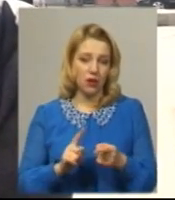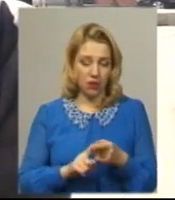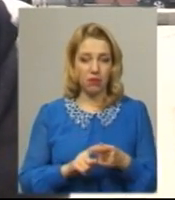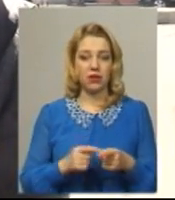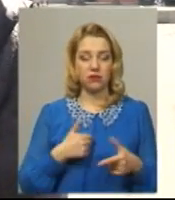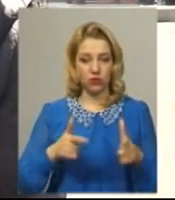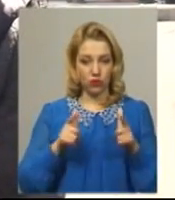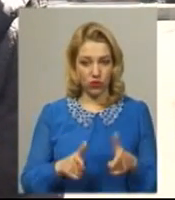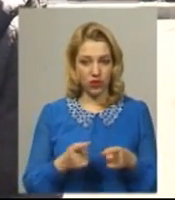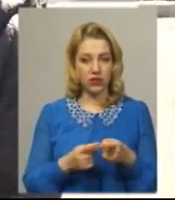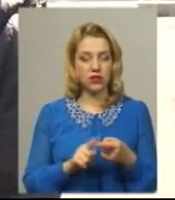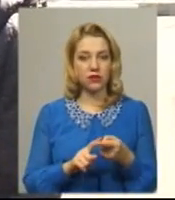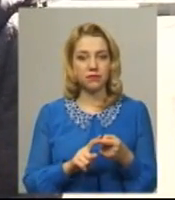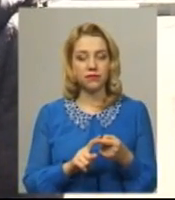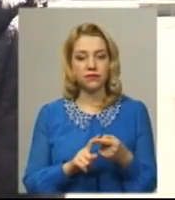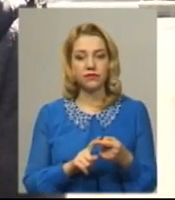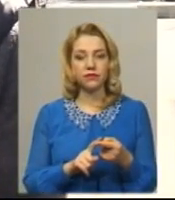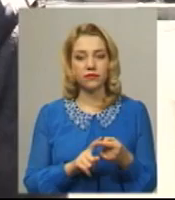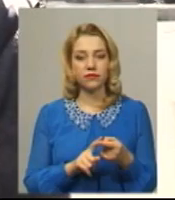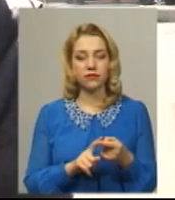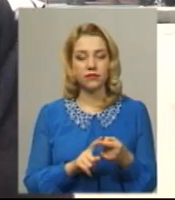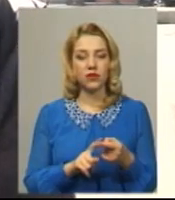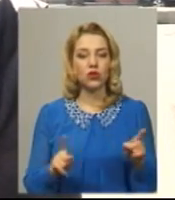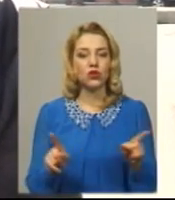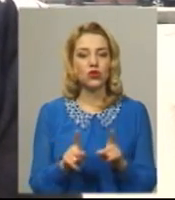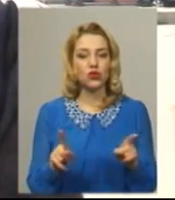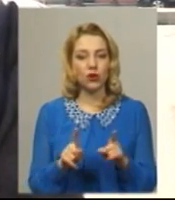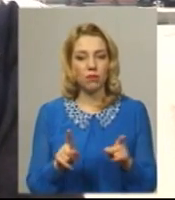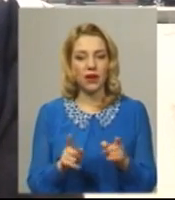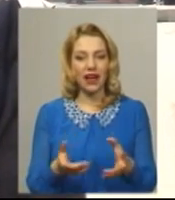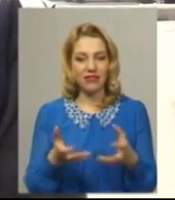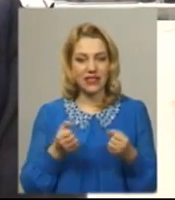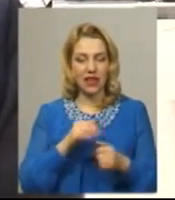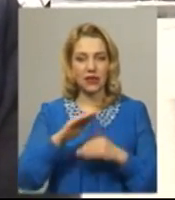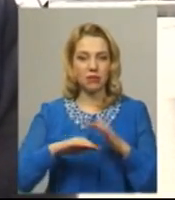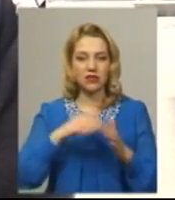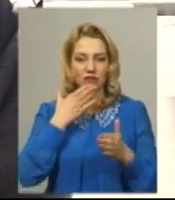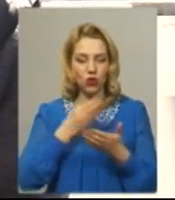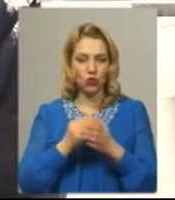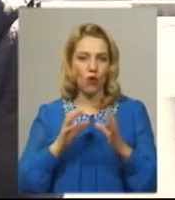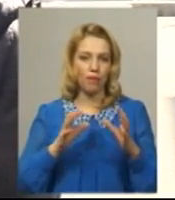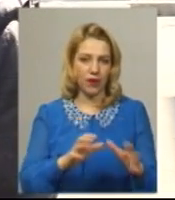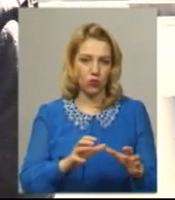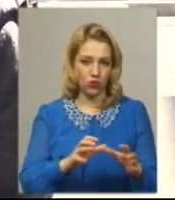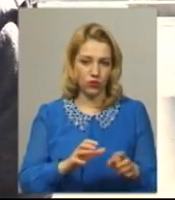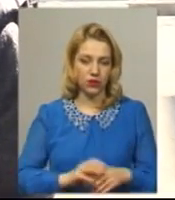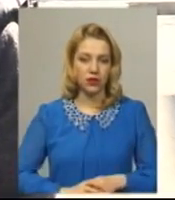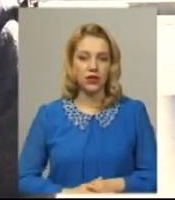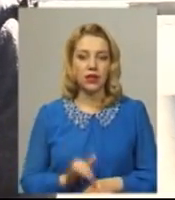з тим всім, щоб взяти під свою опіку і